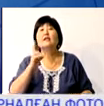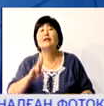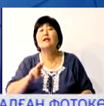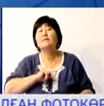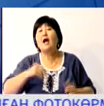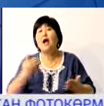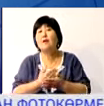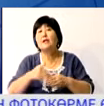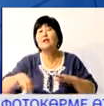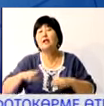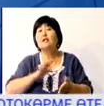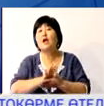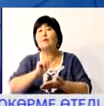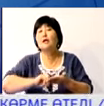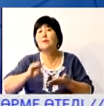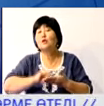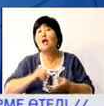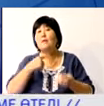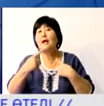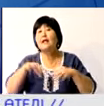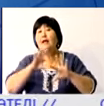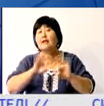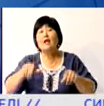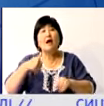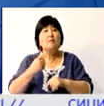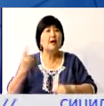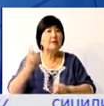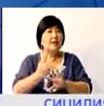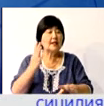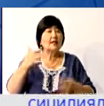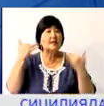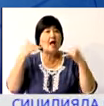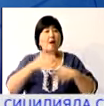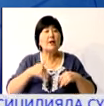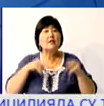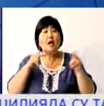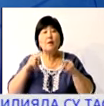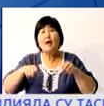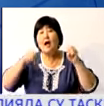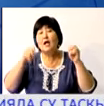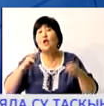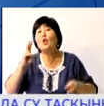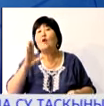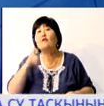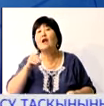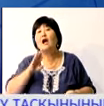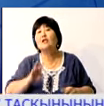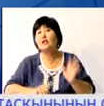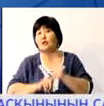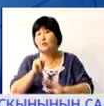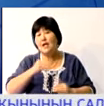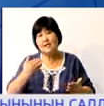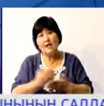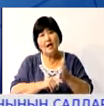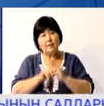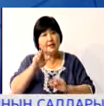ақпарат алаңында болған баспасөз мәслихатында айтты. Аймақта бірінші кезекте малдарды бақылауға арналған навигаторлар іске қосылды, ал жаңа